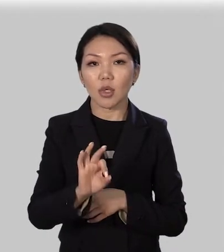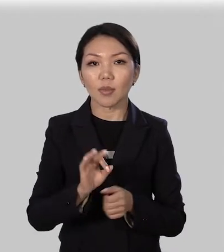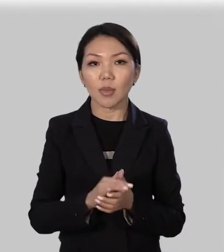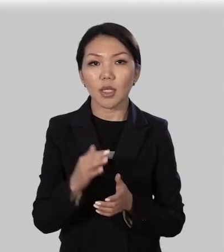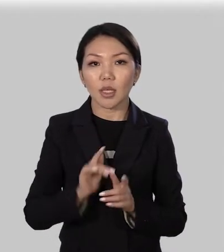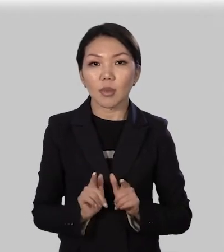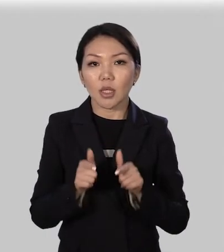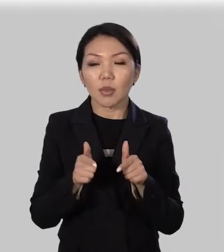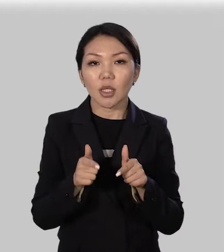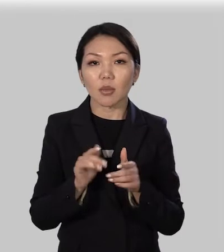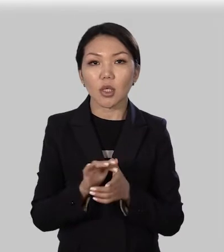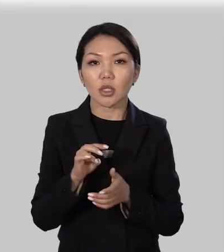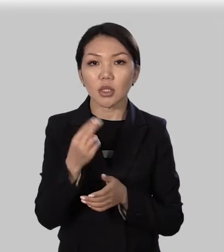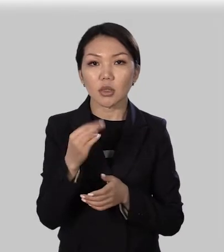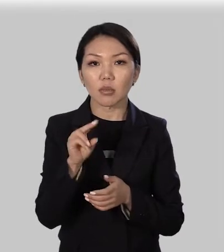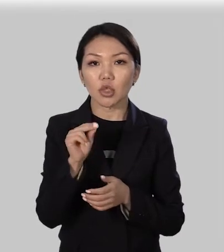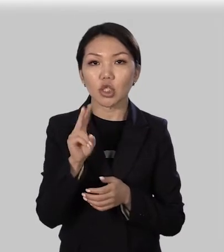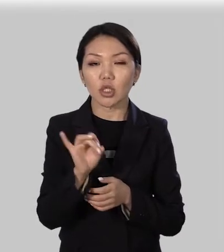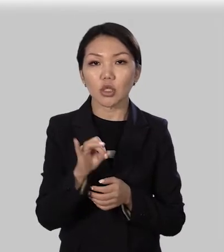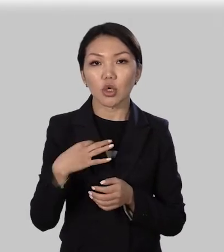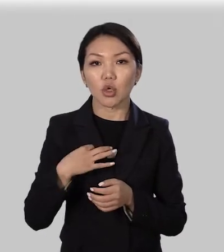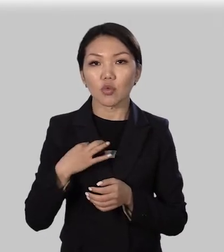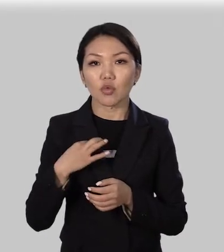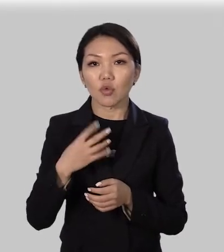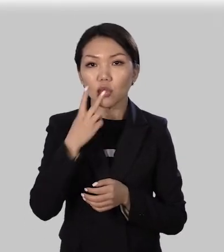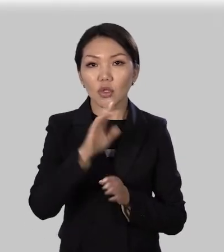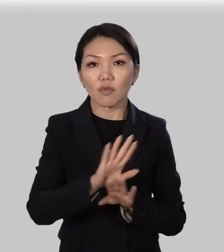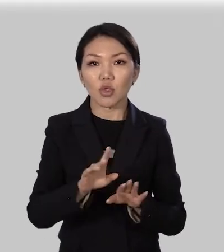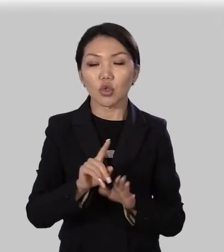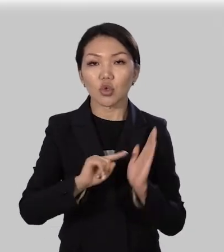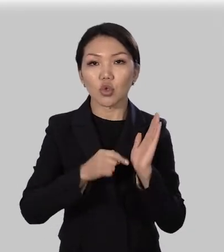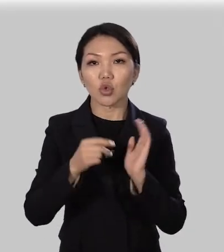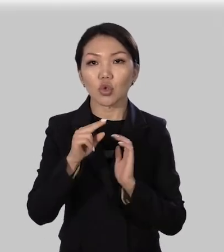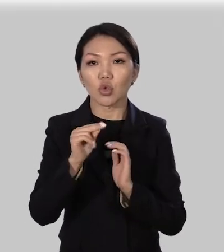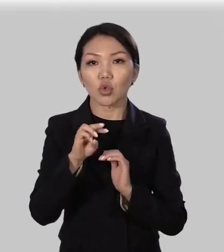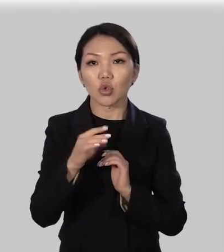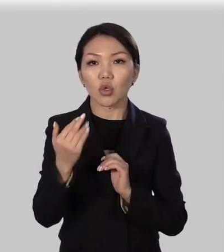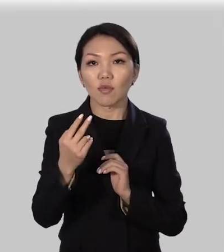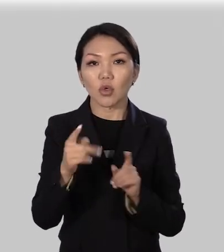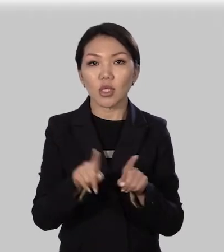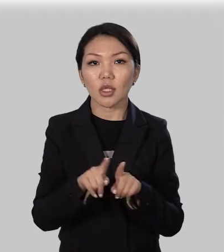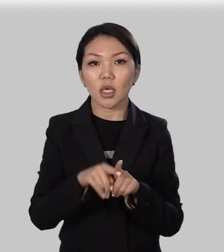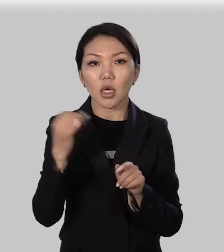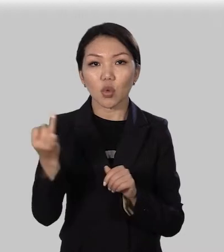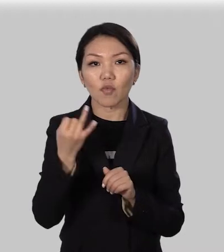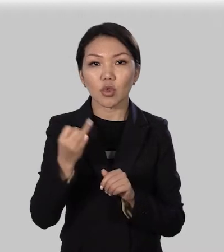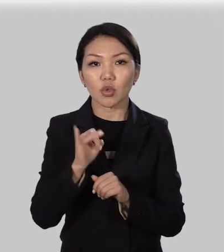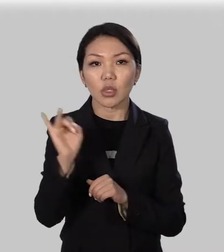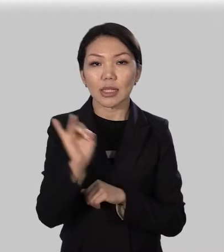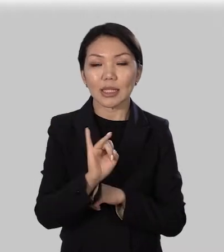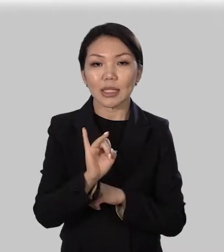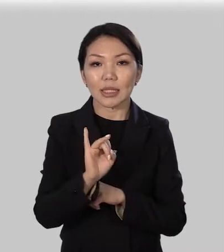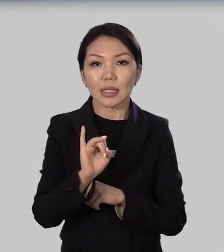Я приподнимаюсь на цыпочки, но все равно не вижу, что это его так увлекло и что получится на холсте.